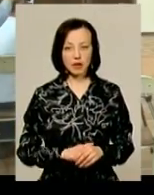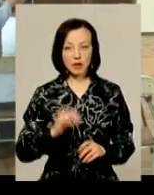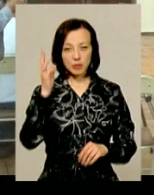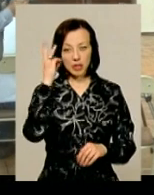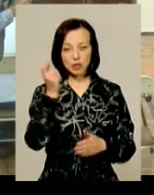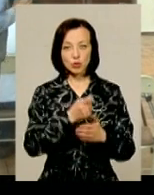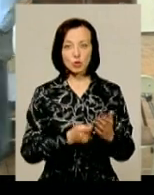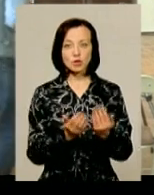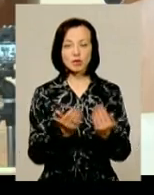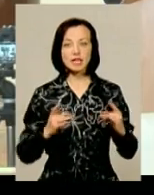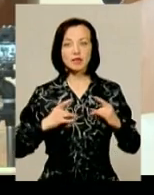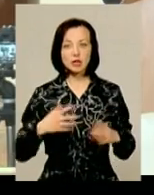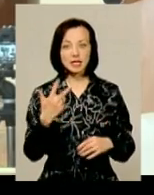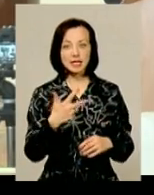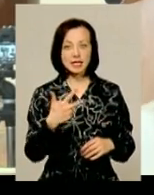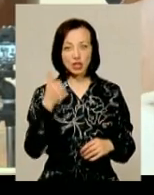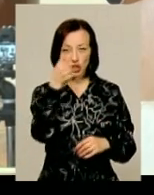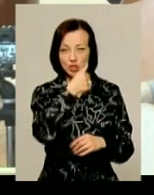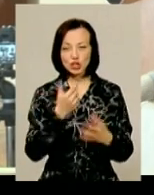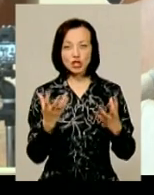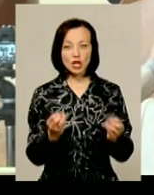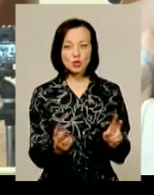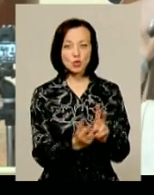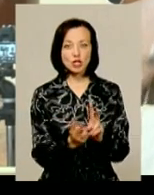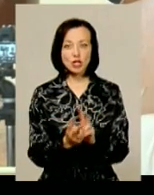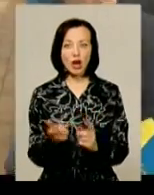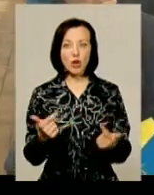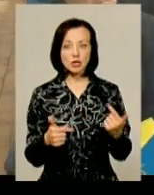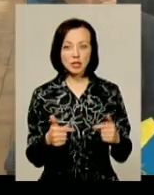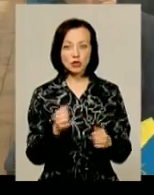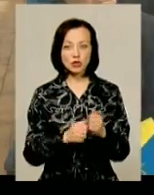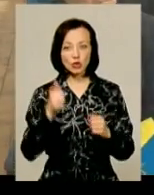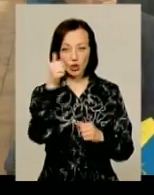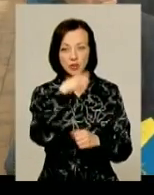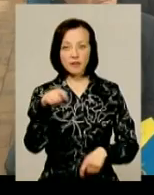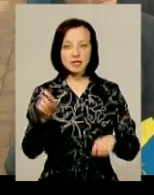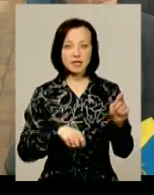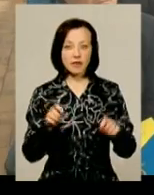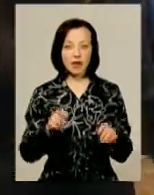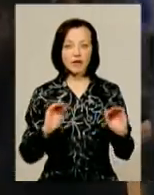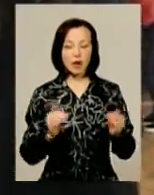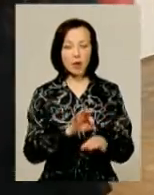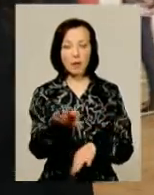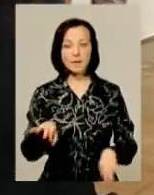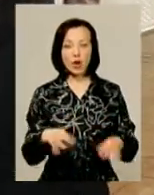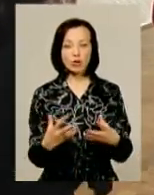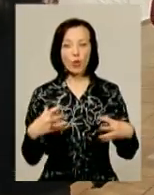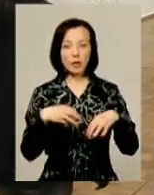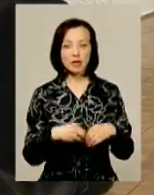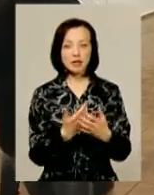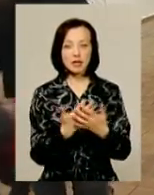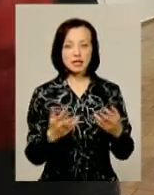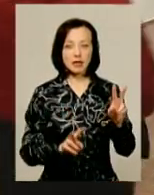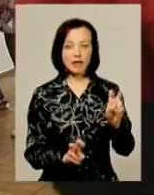Хмельницький художній музей святкує 30-річчя, а ще зустрічає гостей на щорічному фестивалі «Арт-колаж». У рамках проєкту об'єднують різні